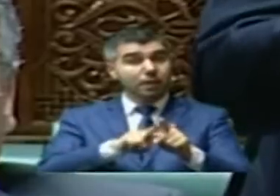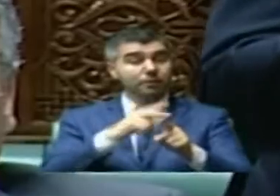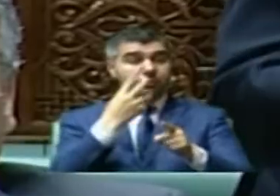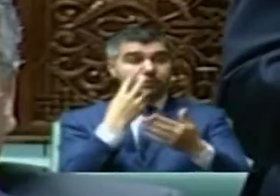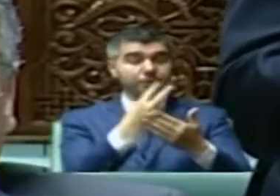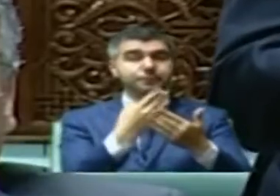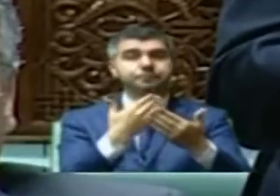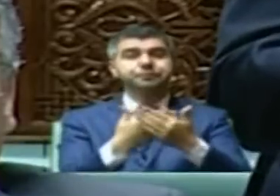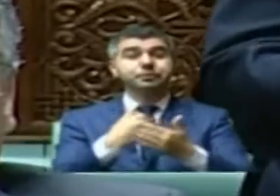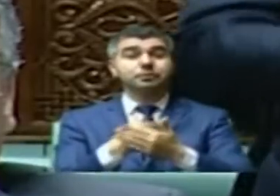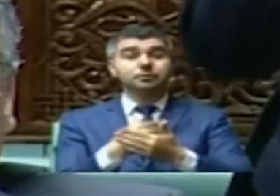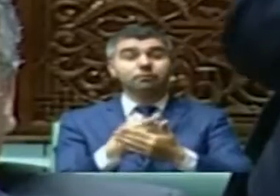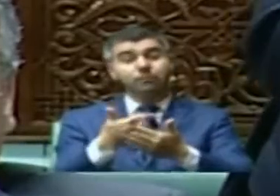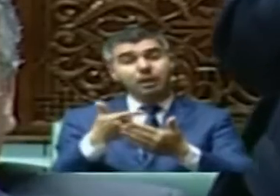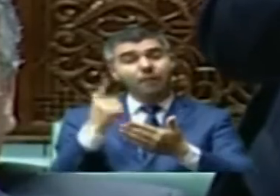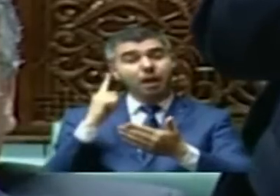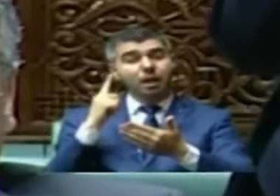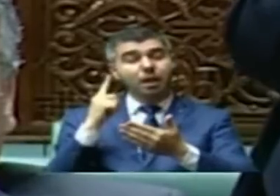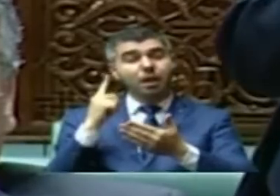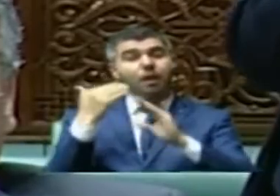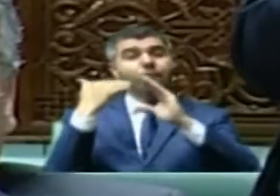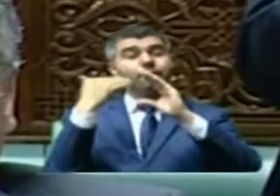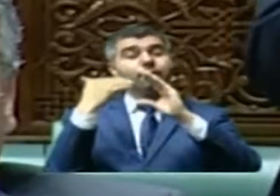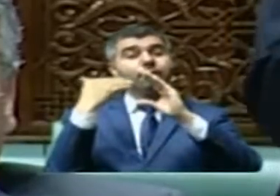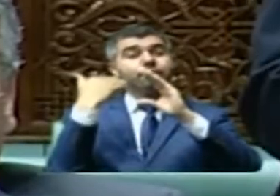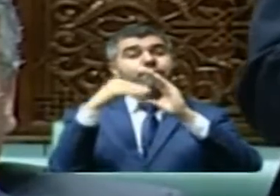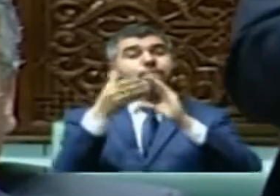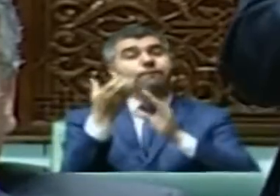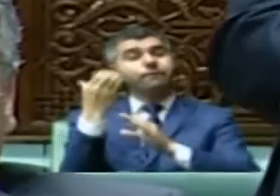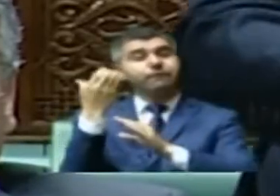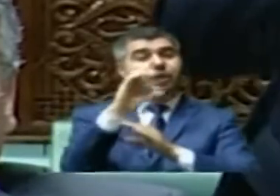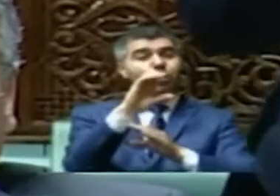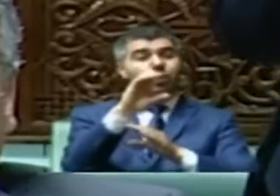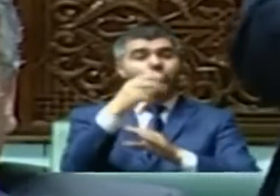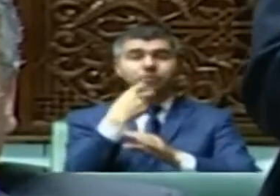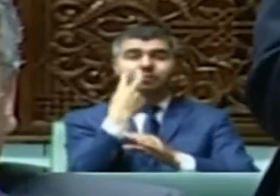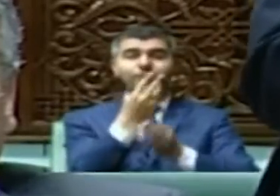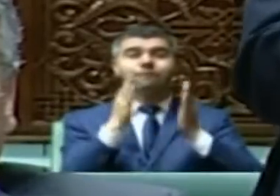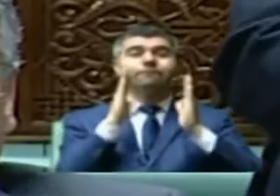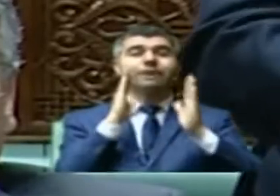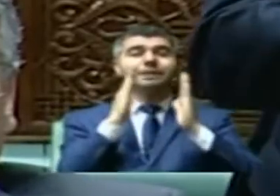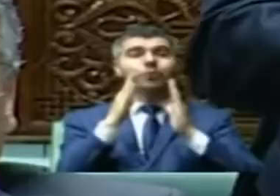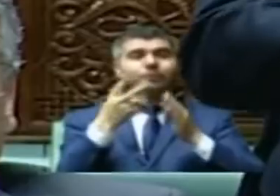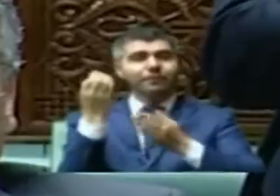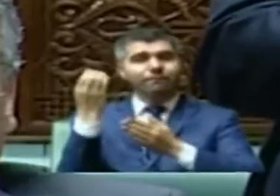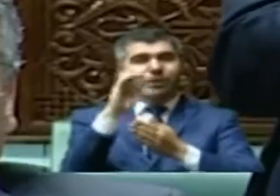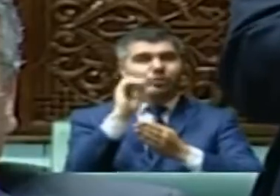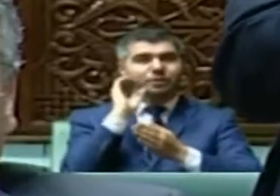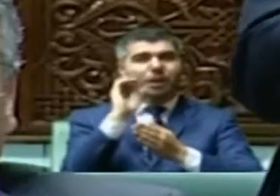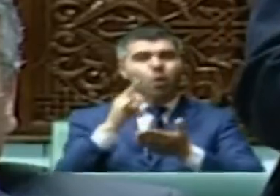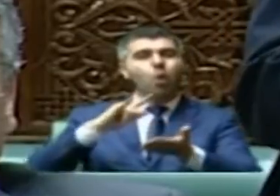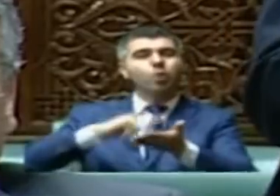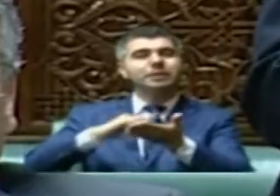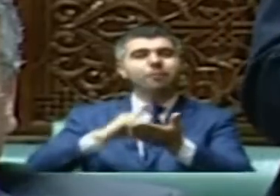الذي صدر البارحة يؤكد هذه الادعاءات ويؤكد هذه المزاعم ويؤكد بأننا